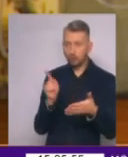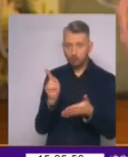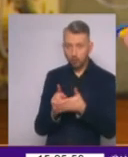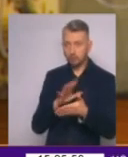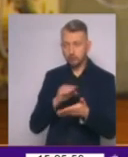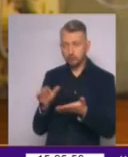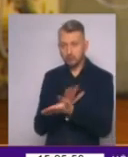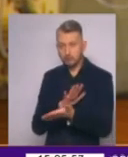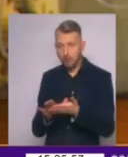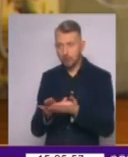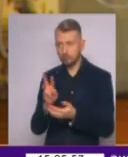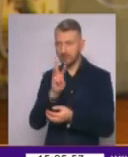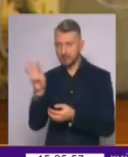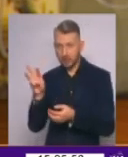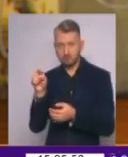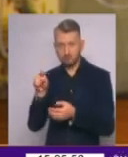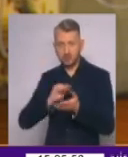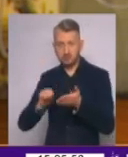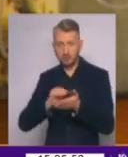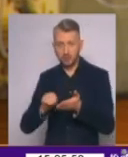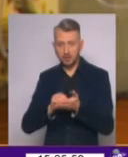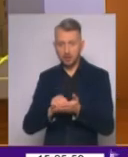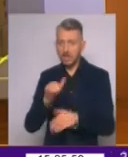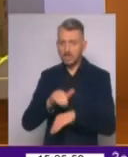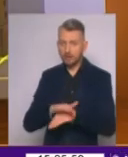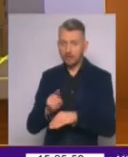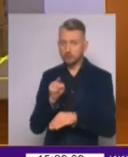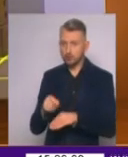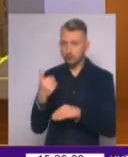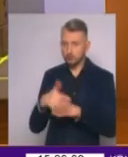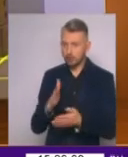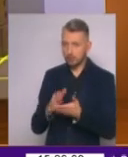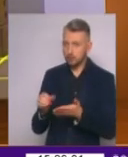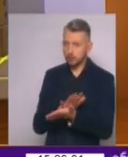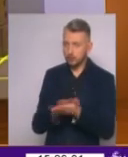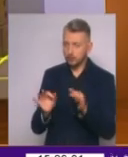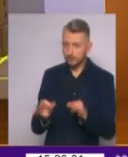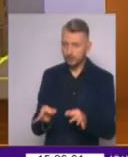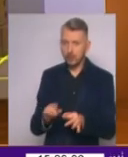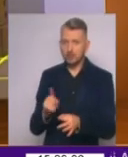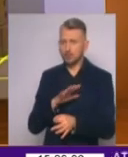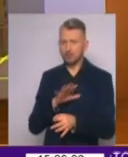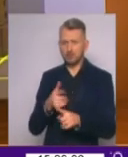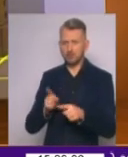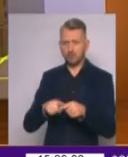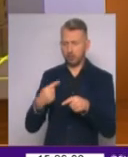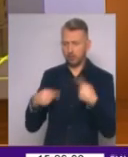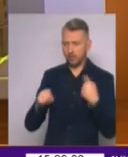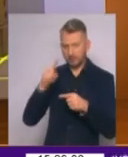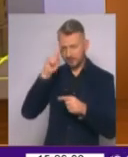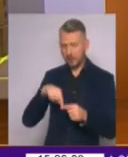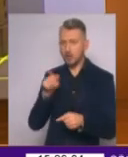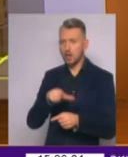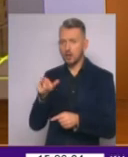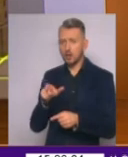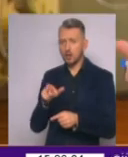воно нібито має бути передбачено безкоштовно. Не факт, що воно вже передбачено безкоштовно. Ну, просто, щоб не було ось цього дисонансу. Ви ж знаєте, що люблять